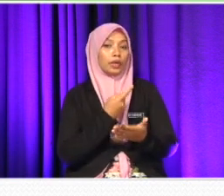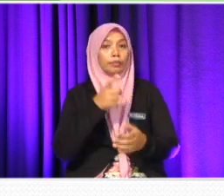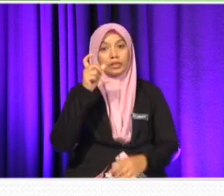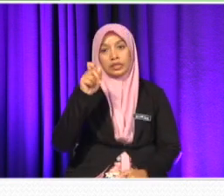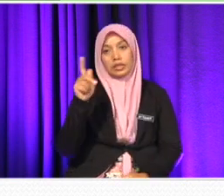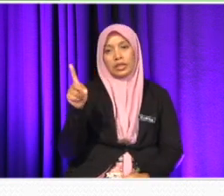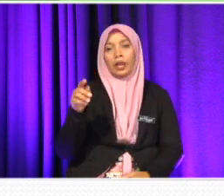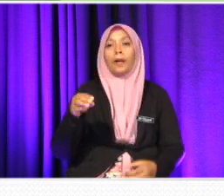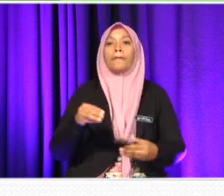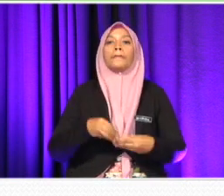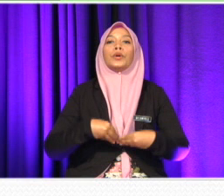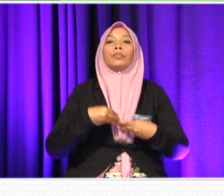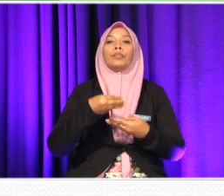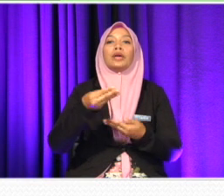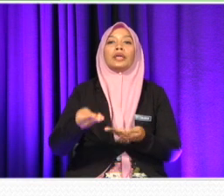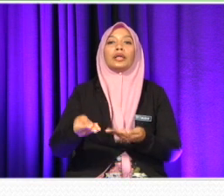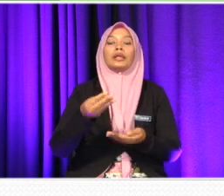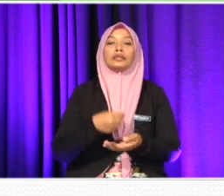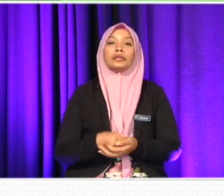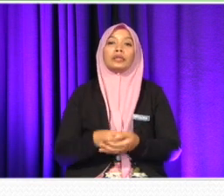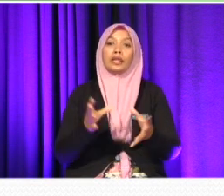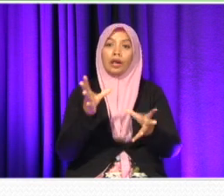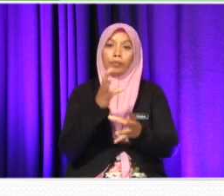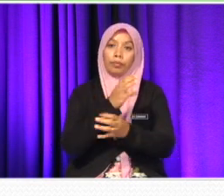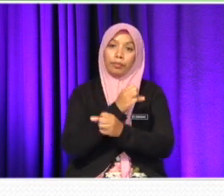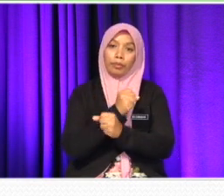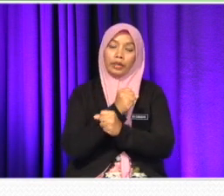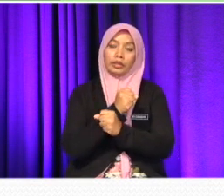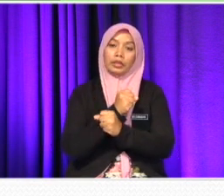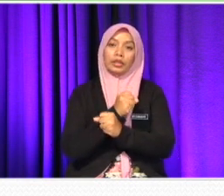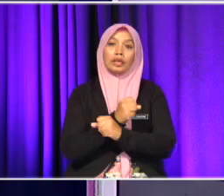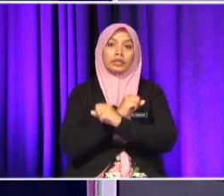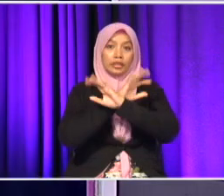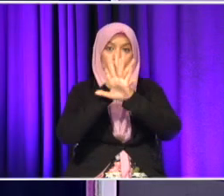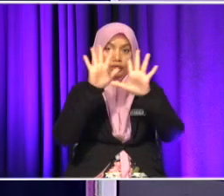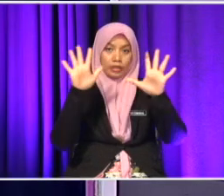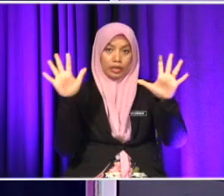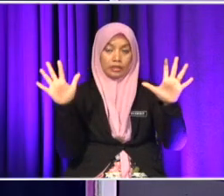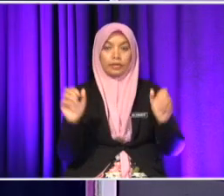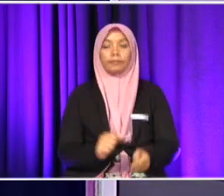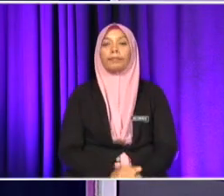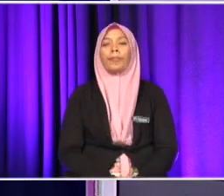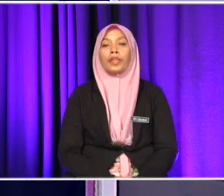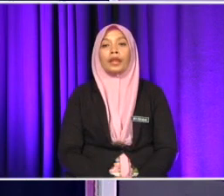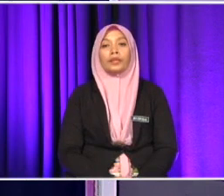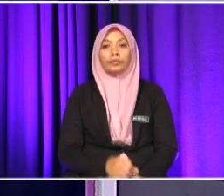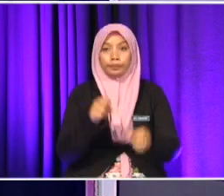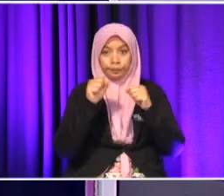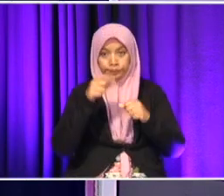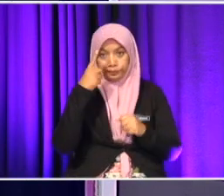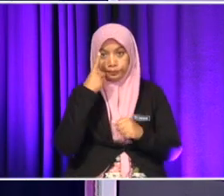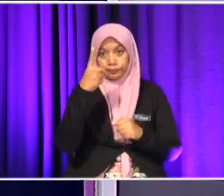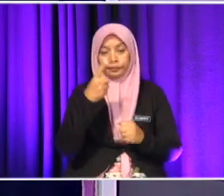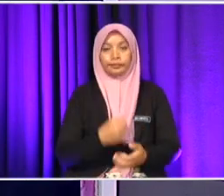pembayaran ataupun penerimaan itu dapat dilihat dengan jelas Oke boleh nampak boleh